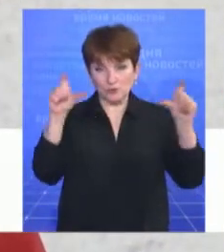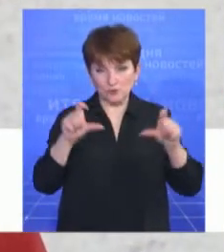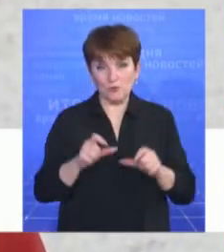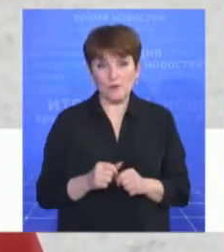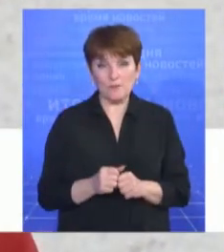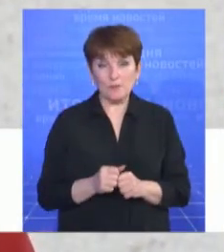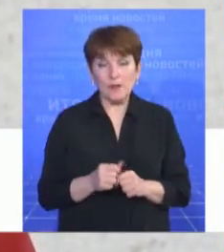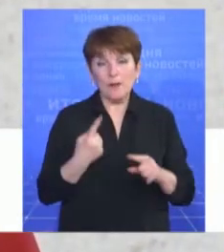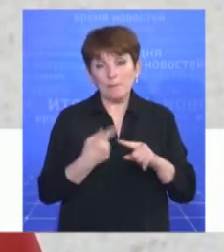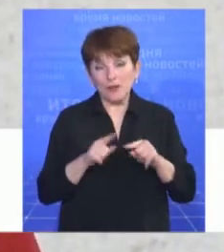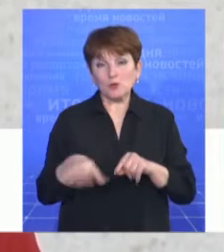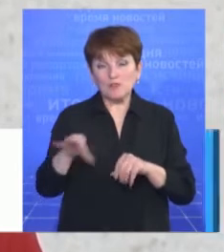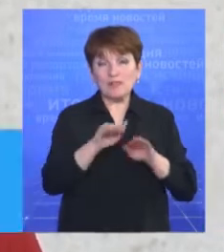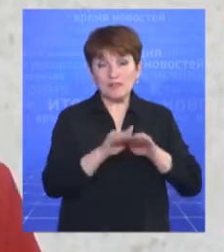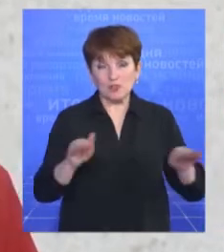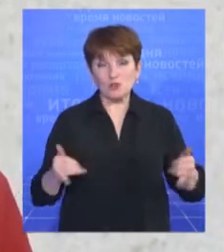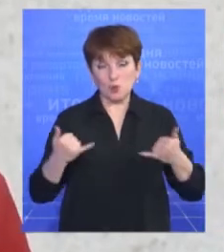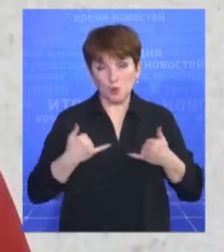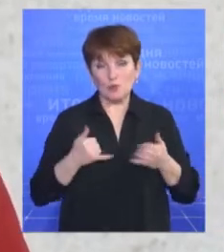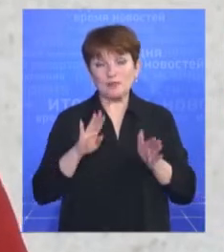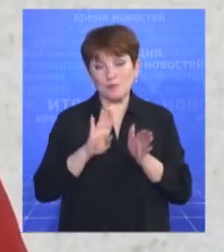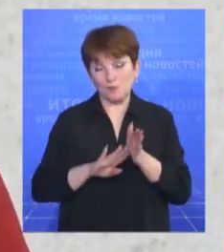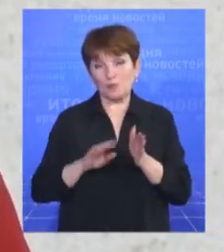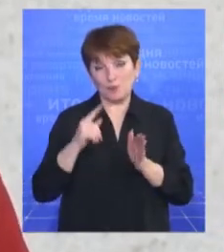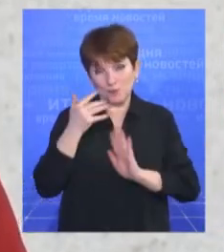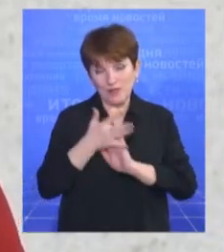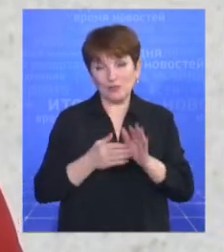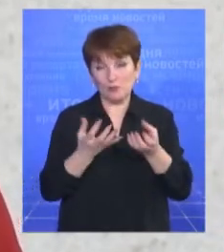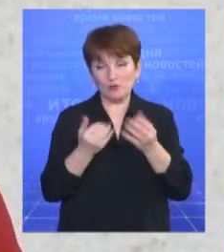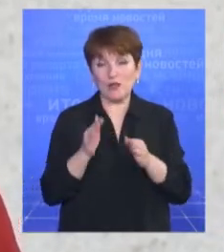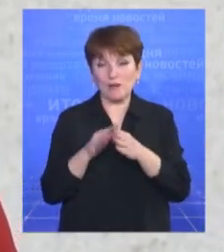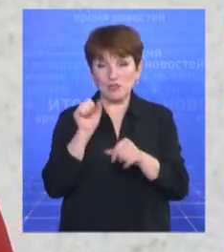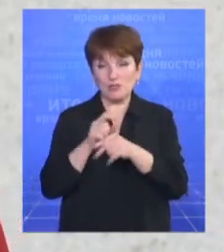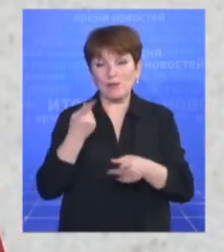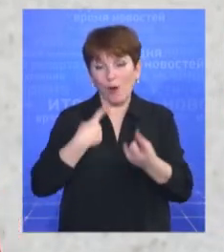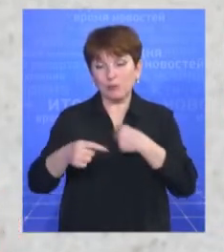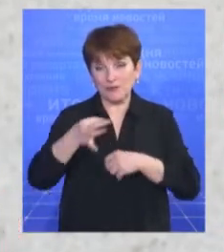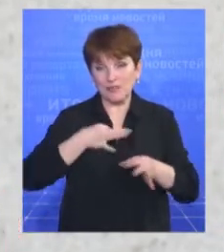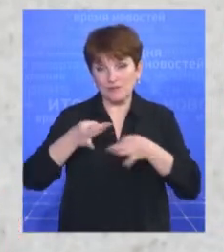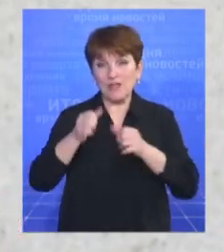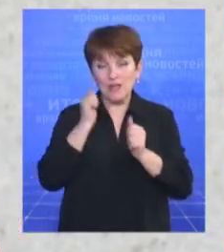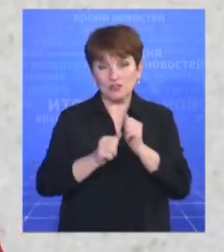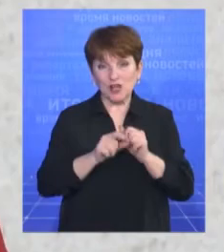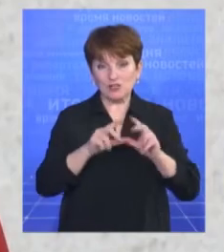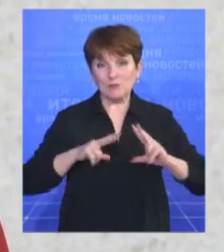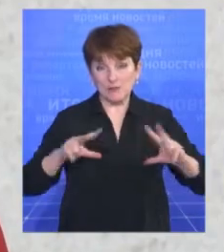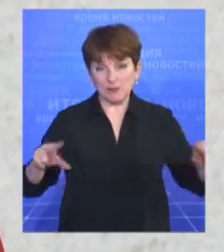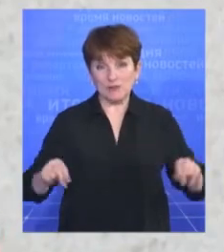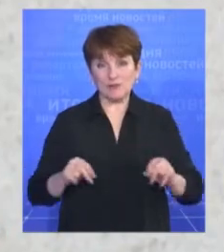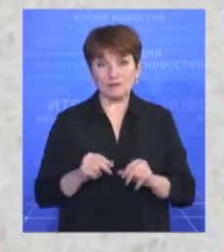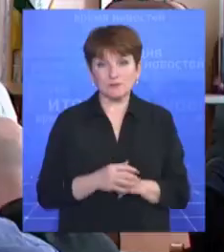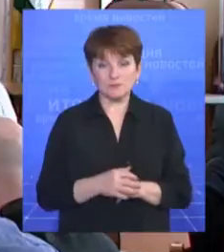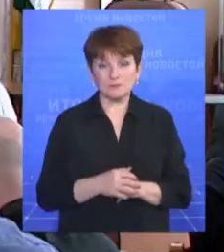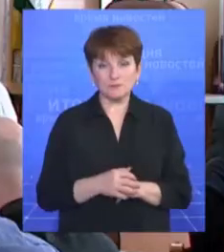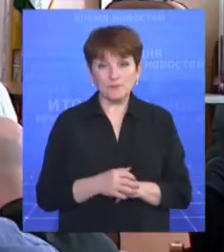учреждении поэтому все дети у нас безусловно получают домашнее задание обратная связь с каждым из преподаватель